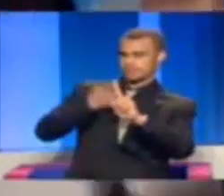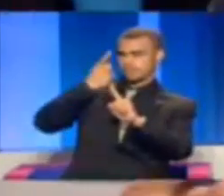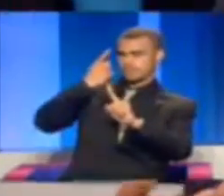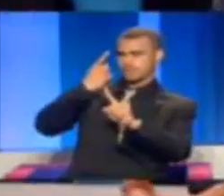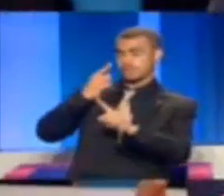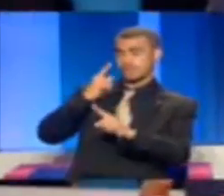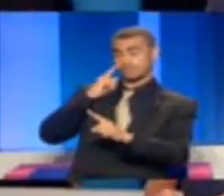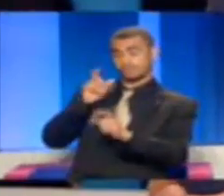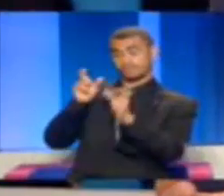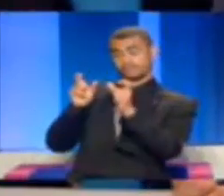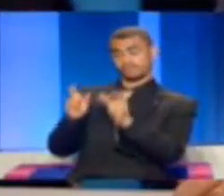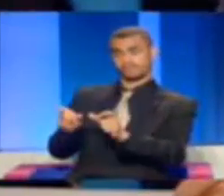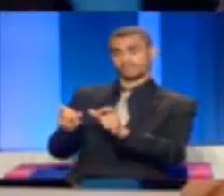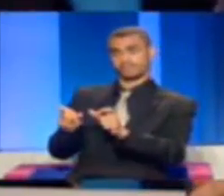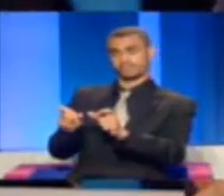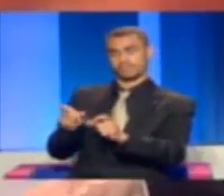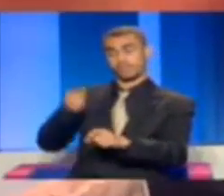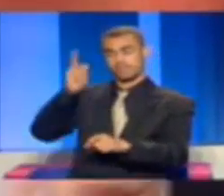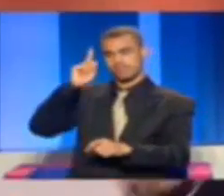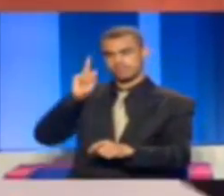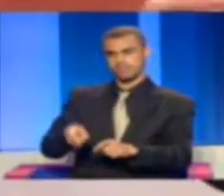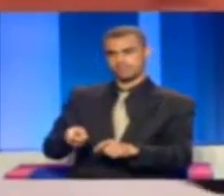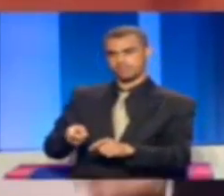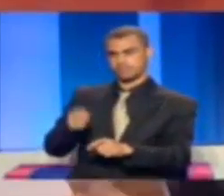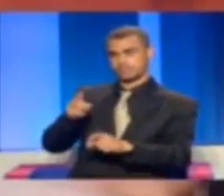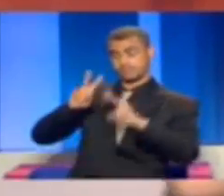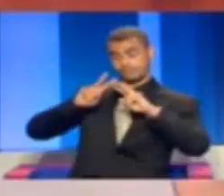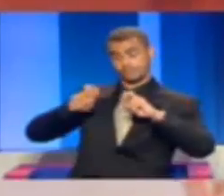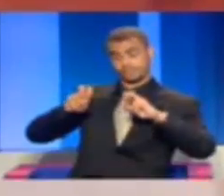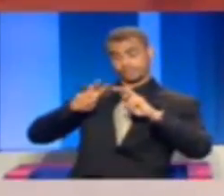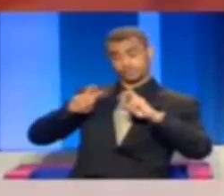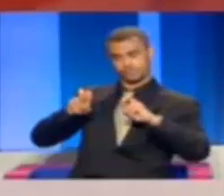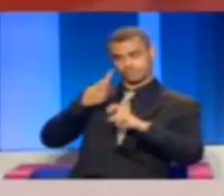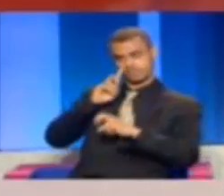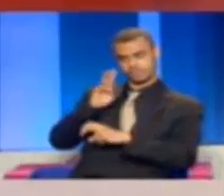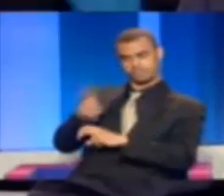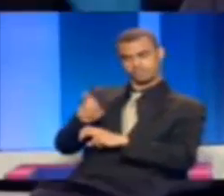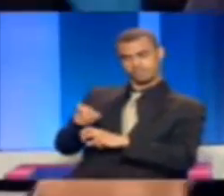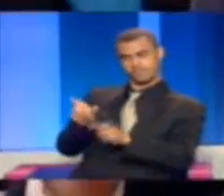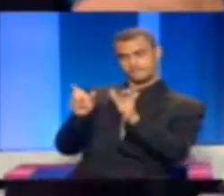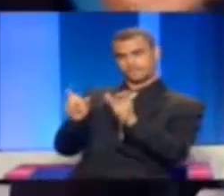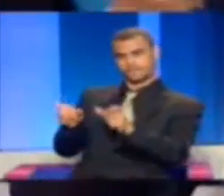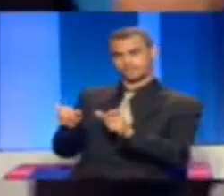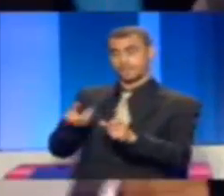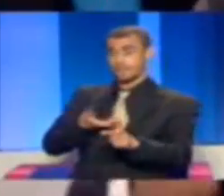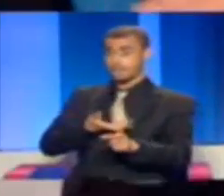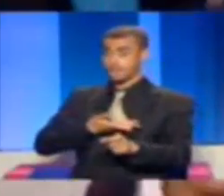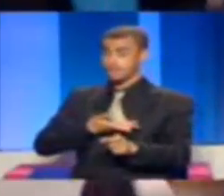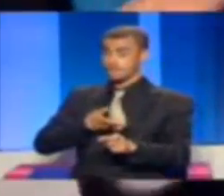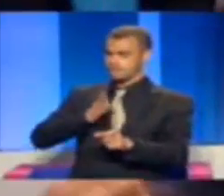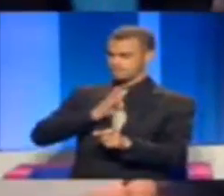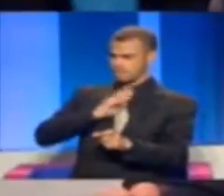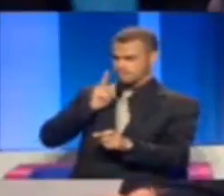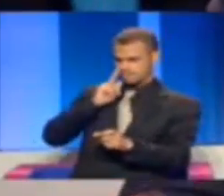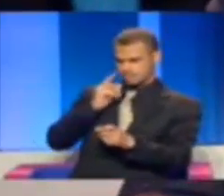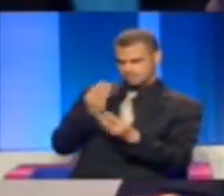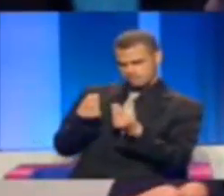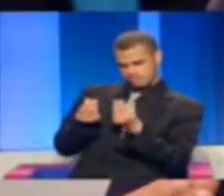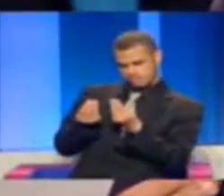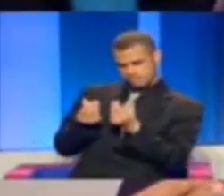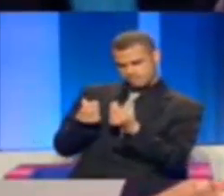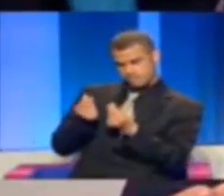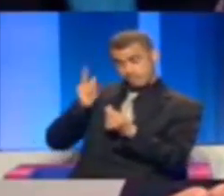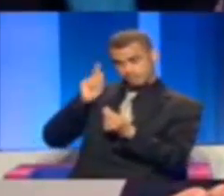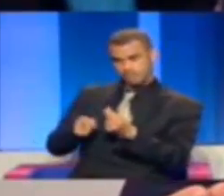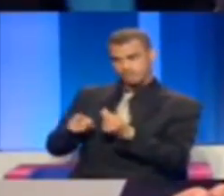يردوش البال في هذه المرحله ديال الطفوله. خاص يكون التشخيص الطبي، يعني هو اللي غيحسم لينا. هنا المساله اللي مهمه هو الاب ولا الام اللي شكات في الابن